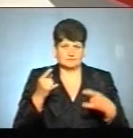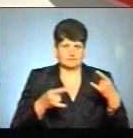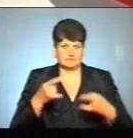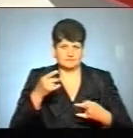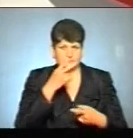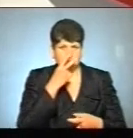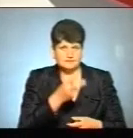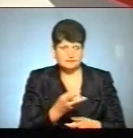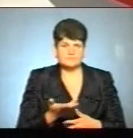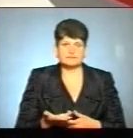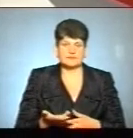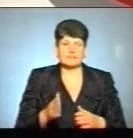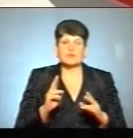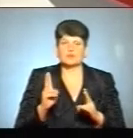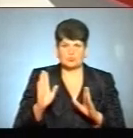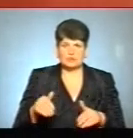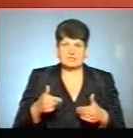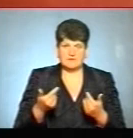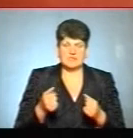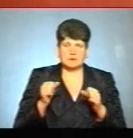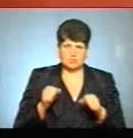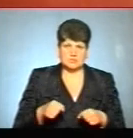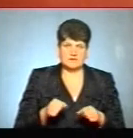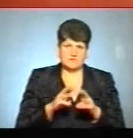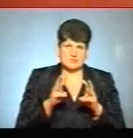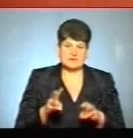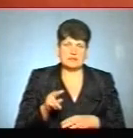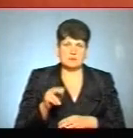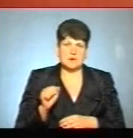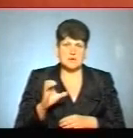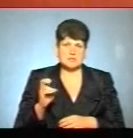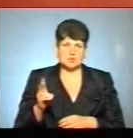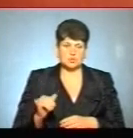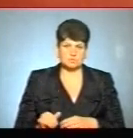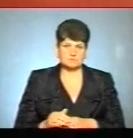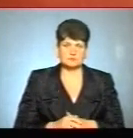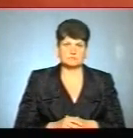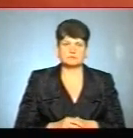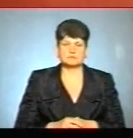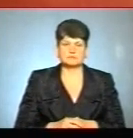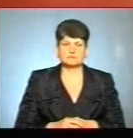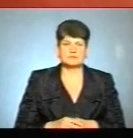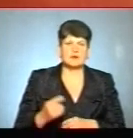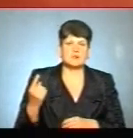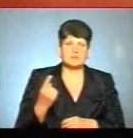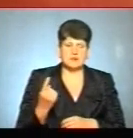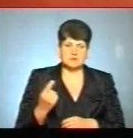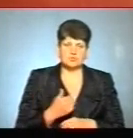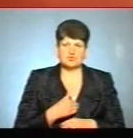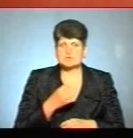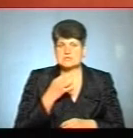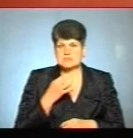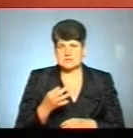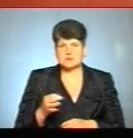закликати і давати таку можливість освятити там Пасху чи Лозу? Ну, перш за все, хотів би сказати,